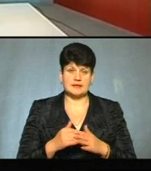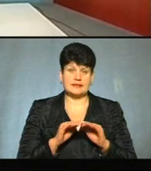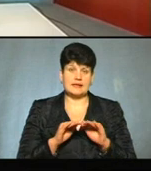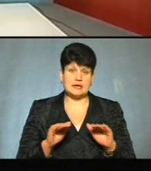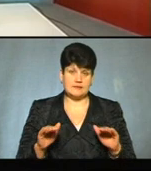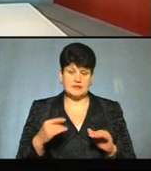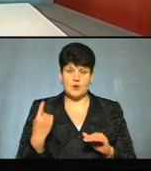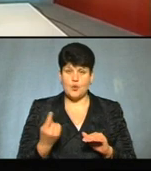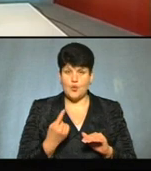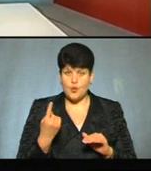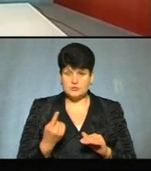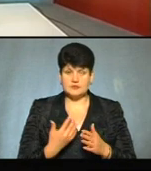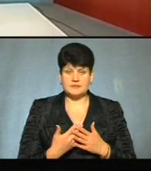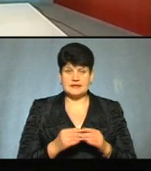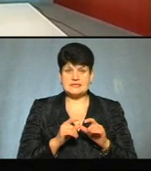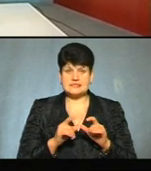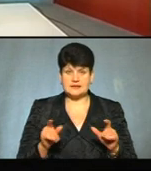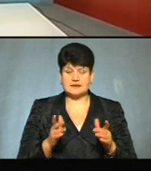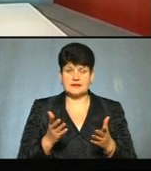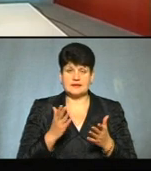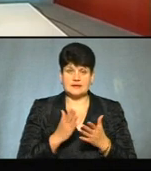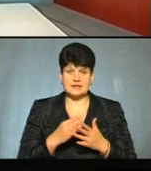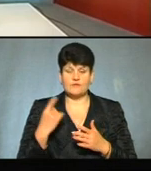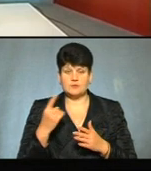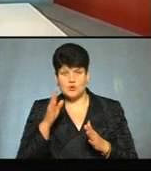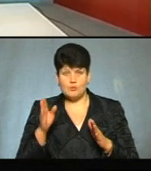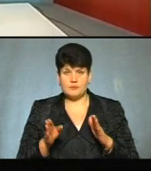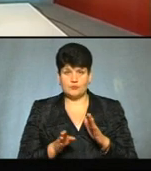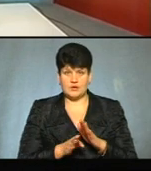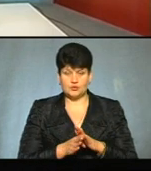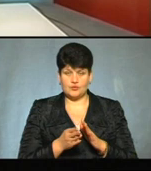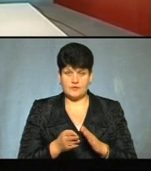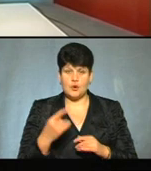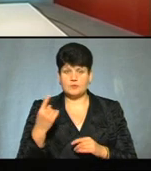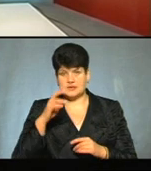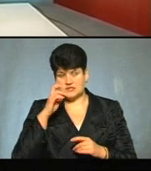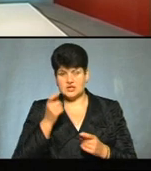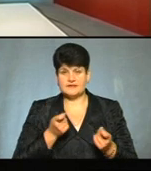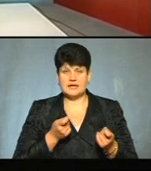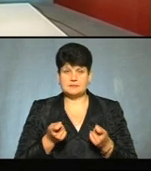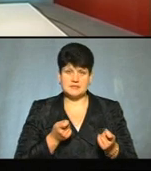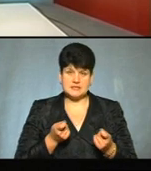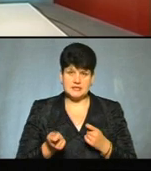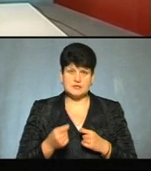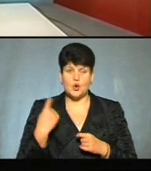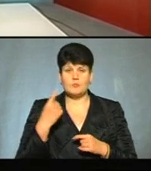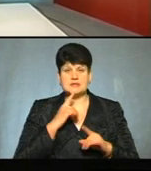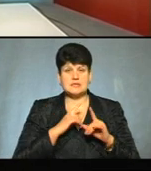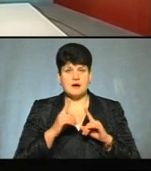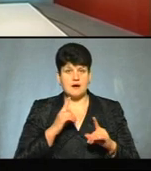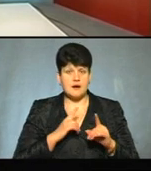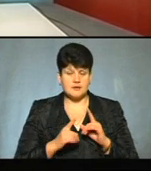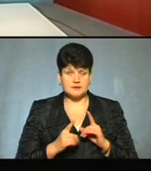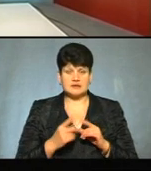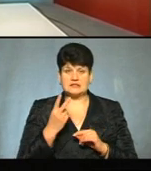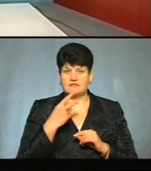на рівні області, тобто заклади, які знаходяться обласного підпорядкування, обласна державна адміністрація, обласна